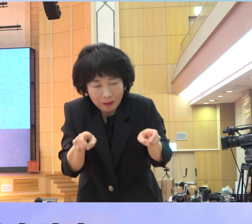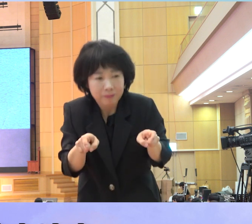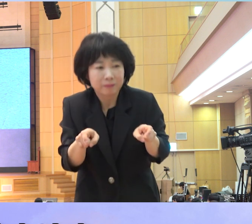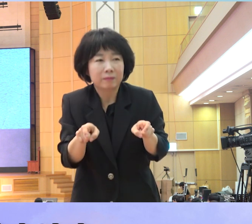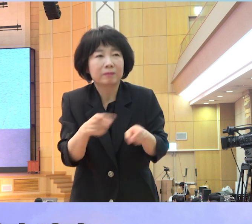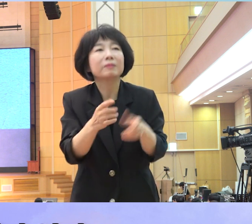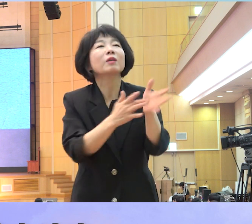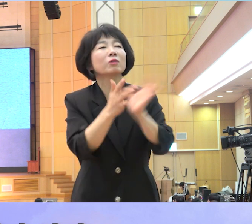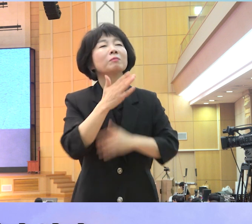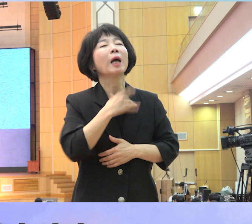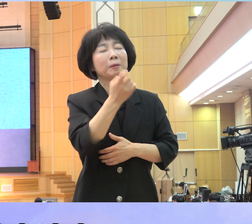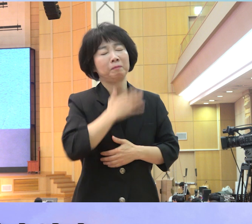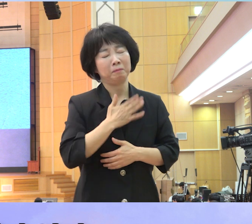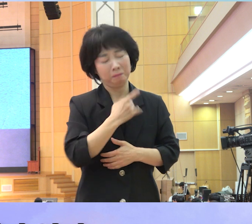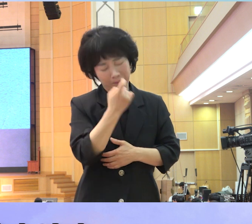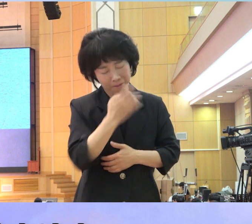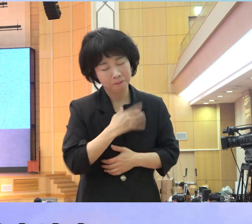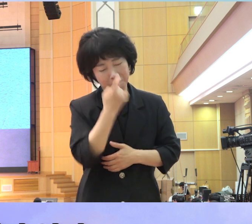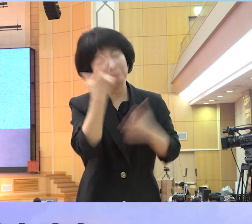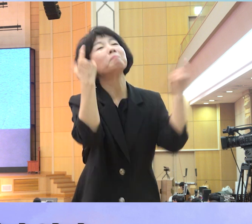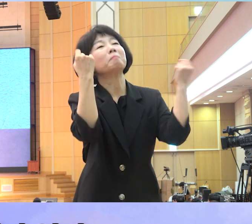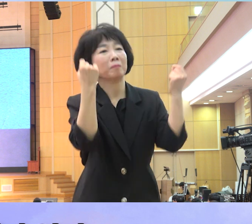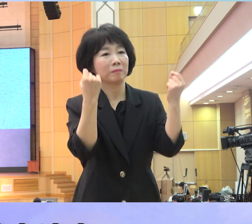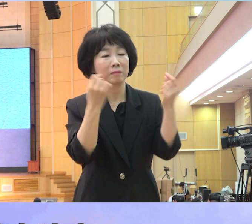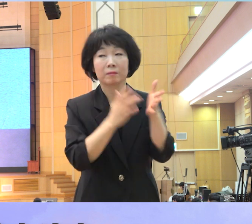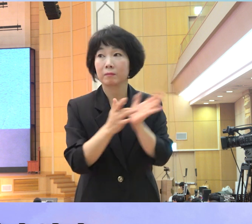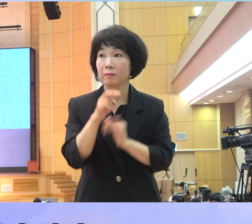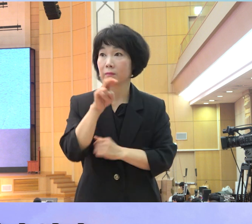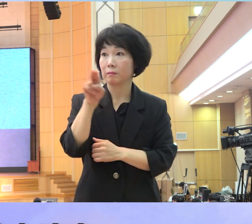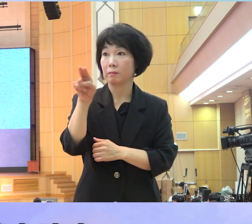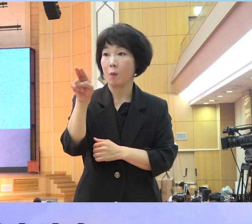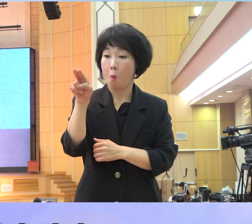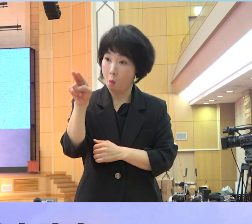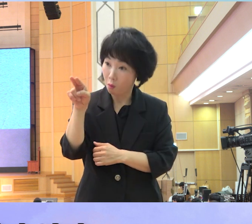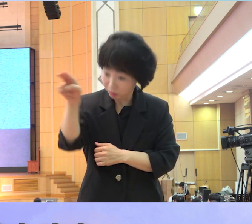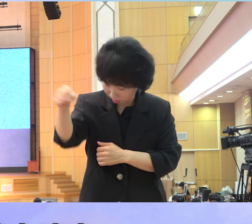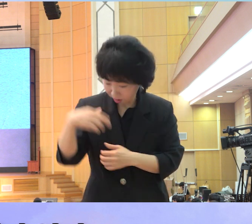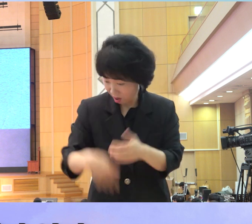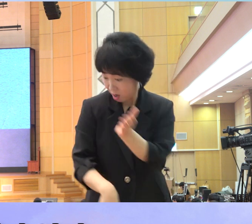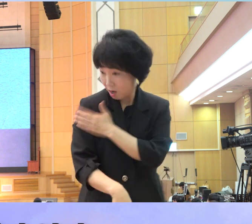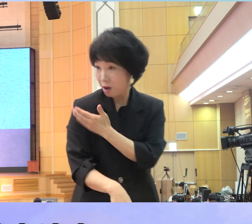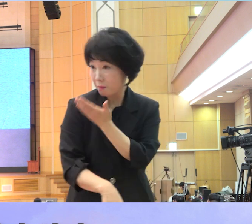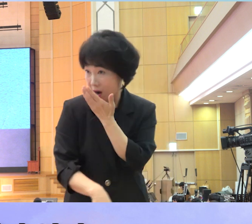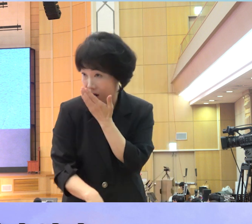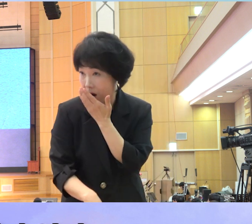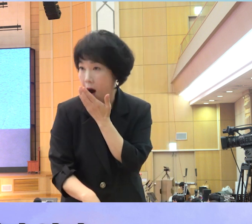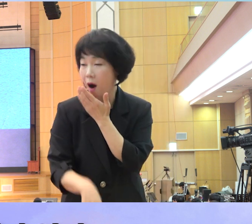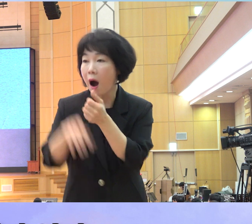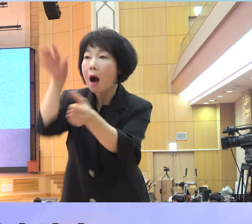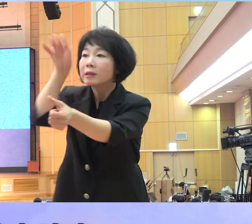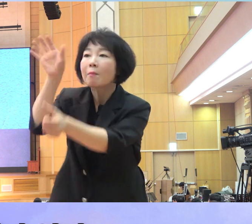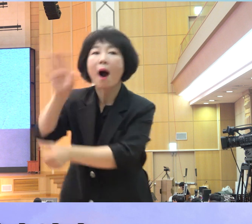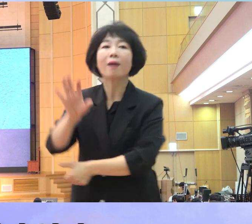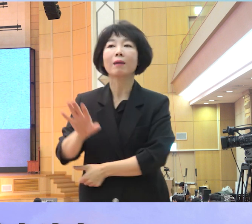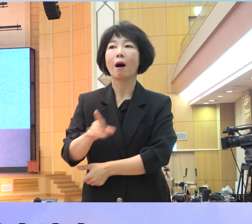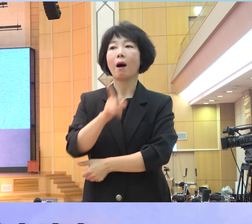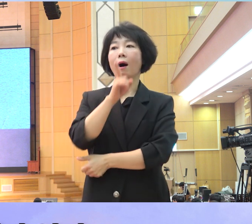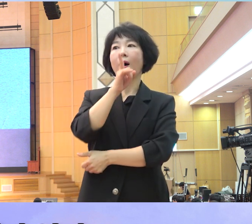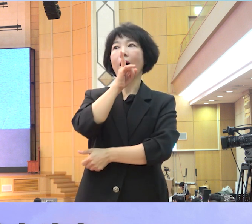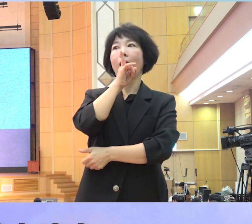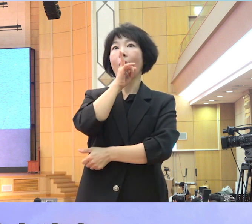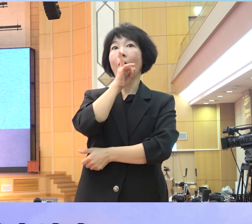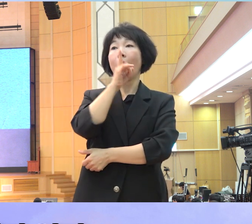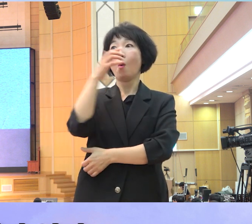나와서 제가 손댔나이다. 그랬더니 거기서 예수님은 또 설명하시고 간증하시고,